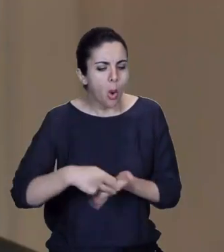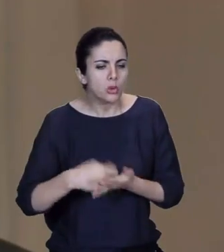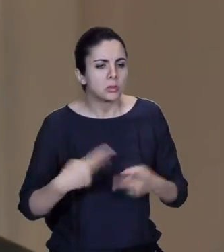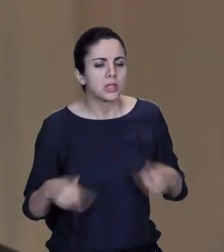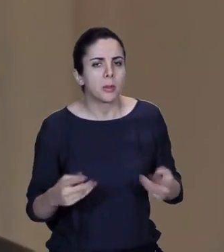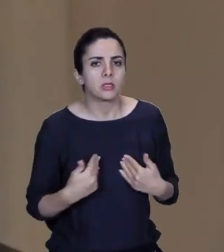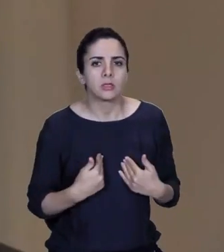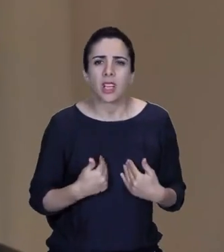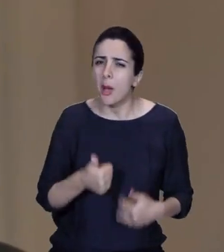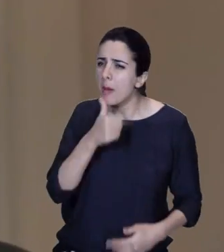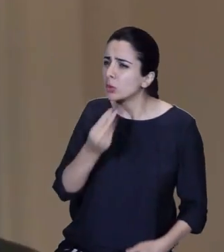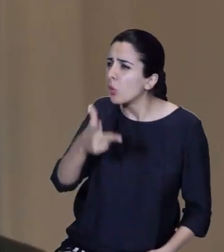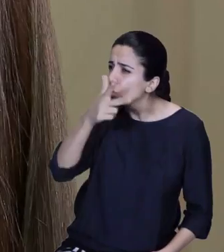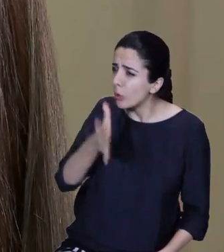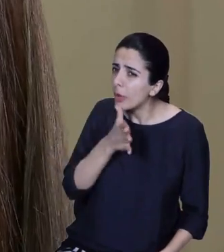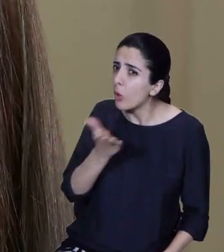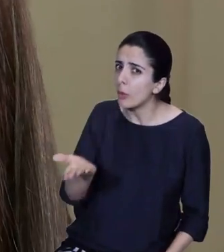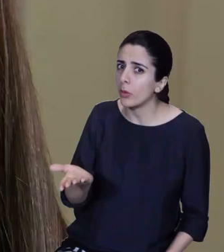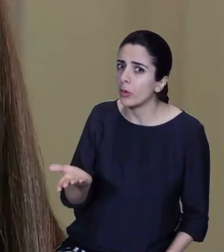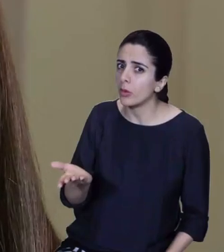işte. Baban ne kadar üzülüyor Zehra biliyor musun?